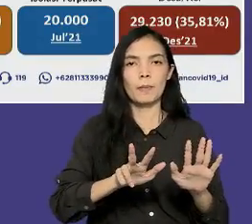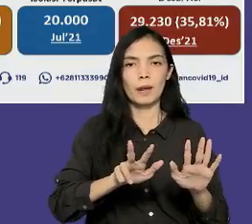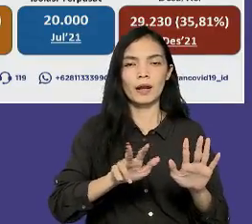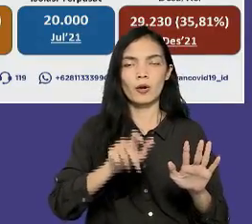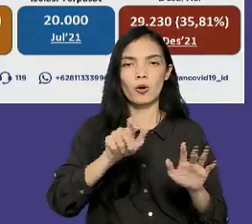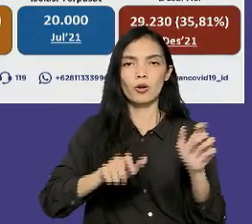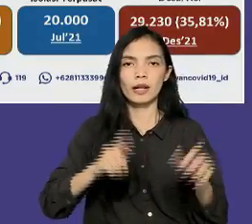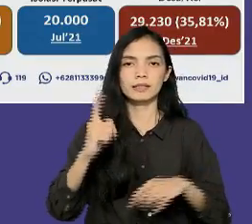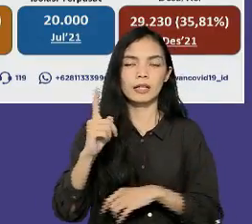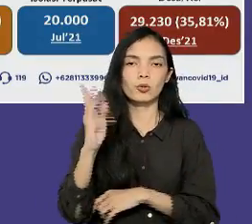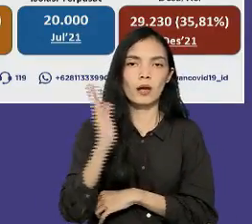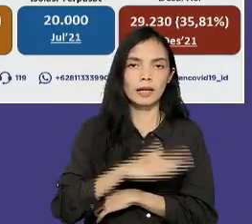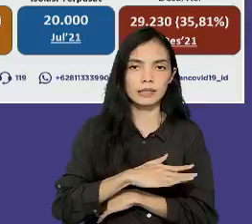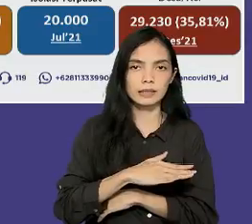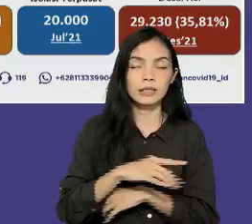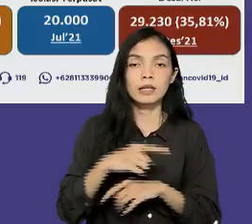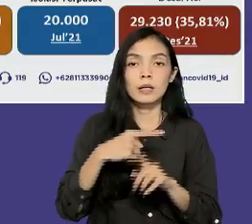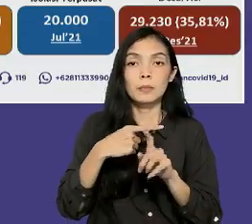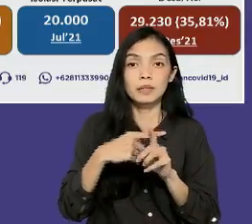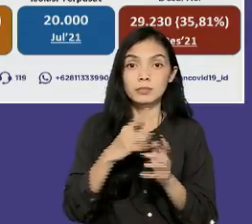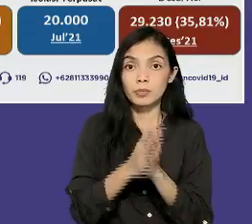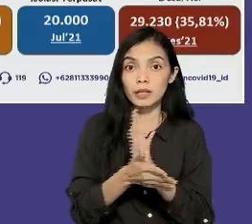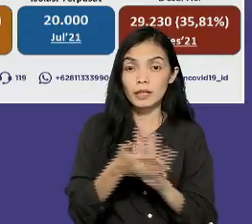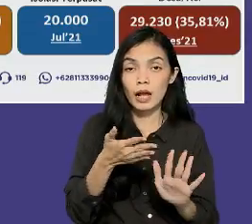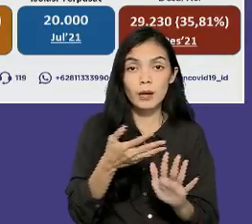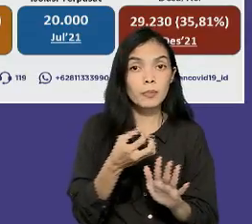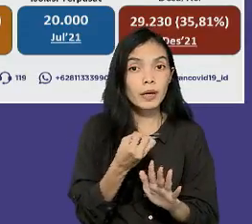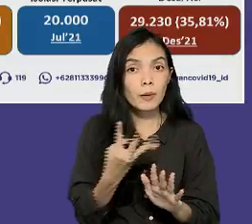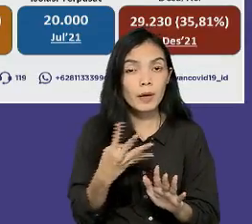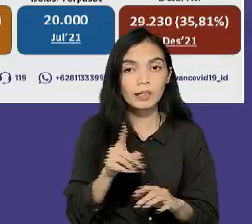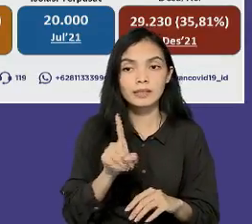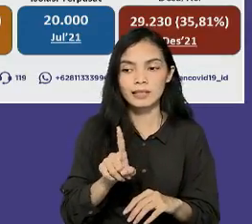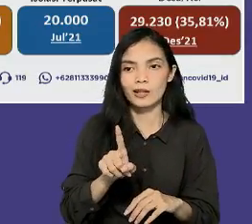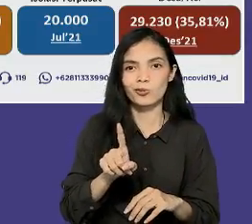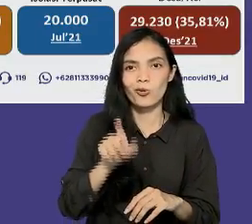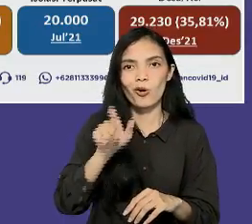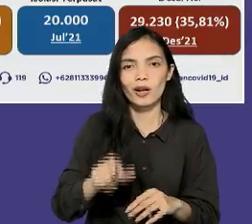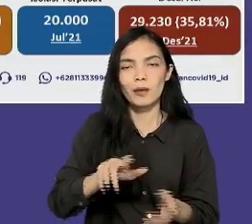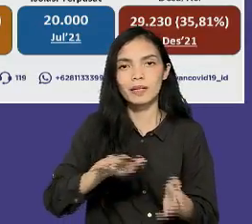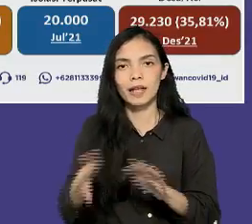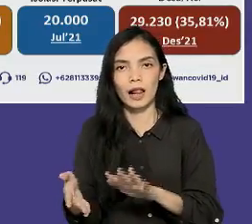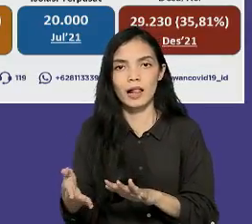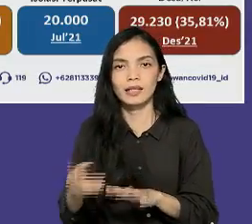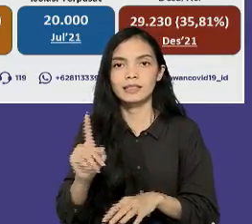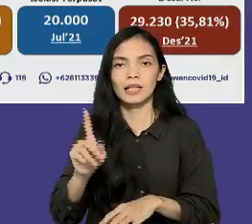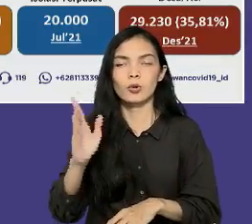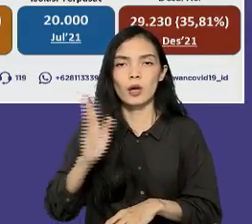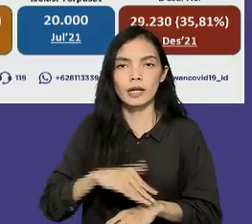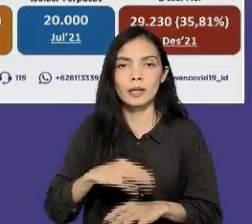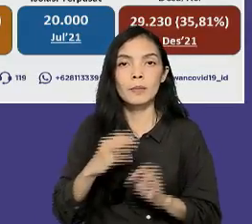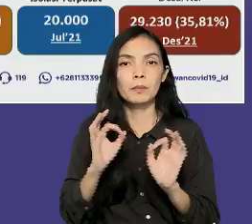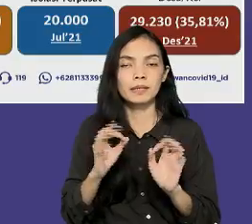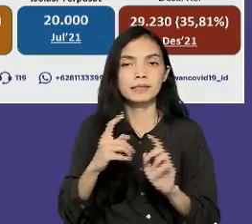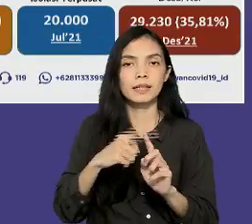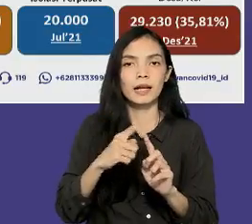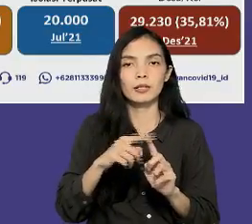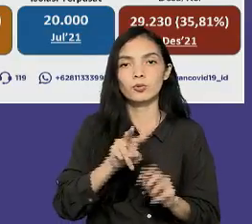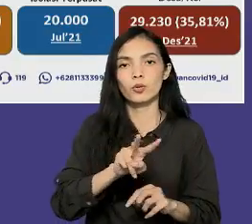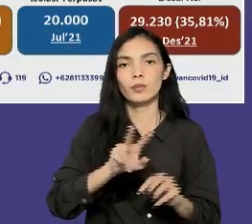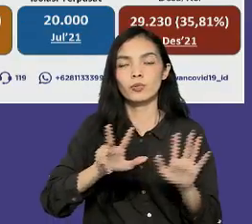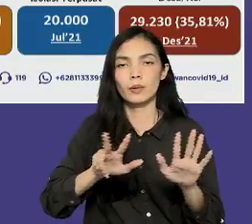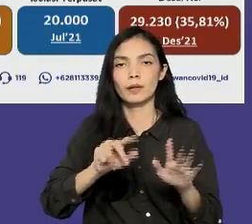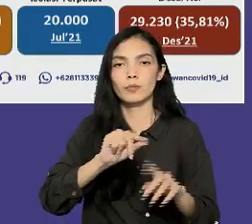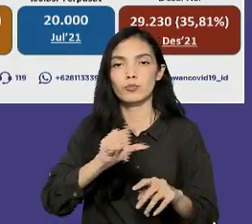dalam sehari, dan bahkan pernah mencapai angka terendah yaitu 1 kematian dalam sehari pada tanggal 28